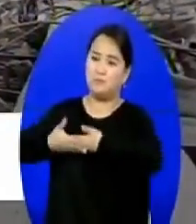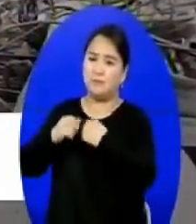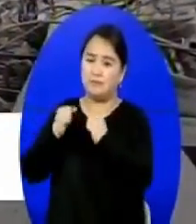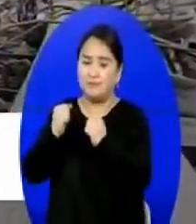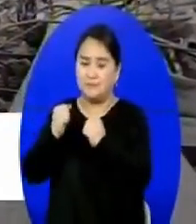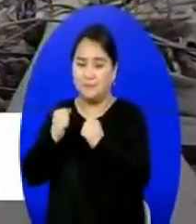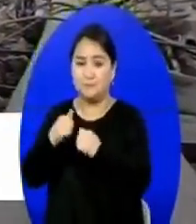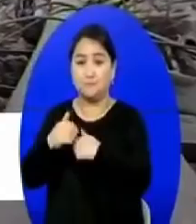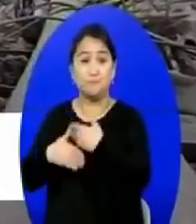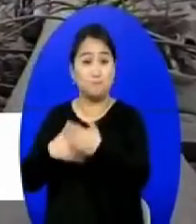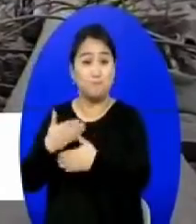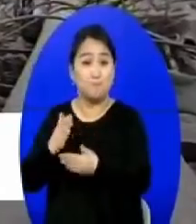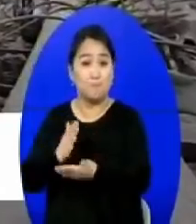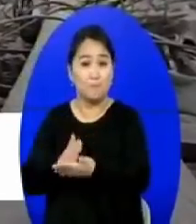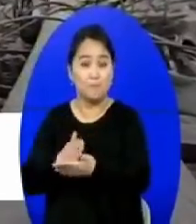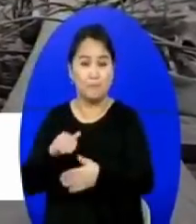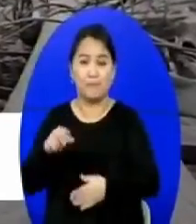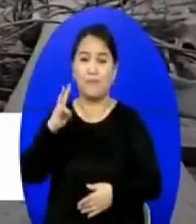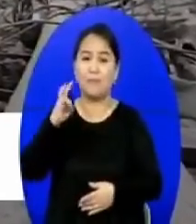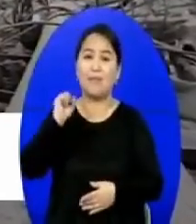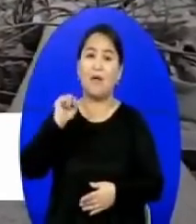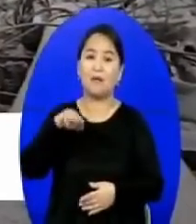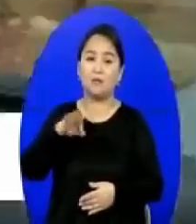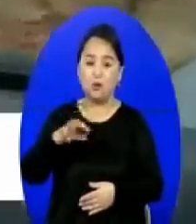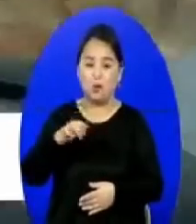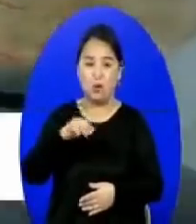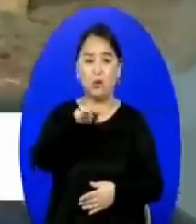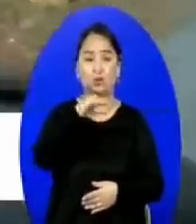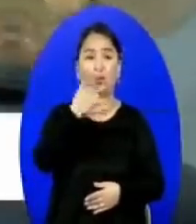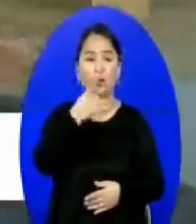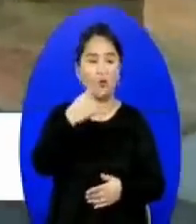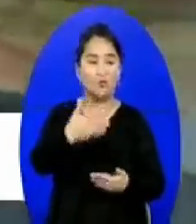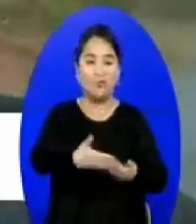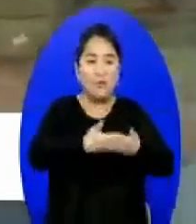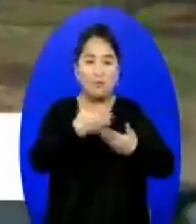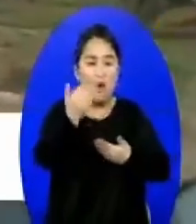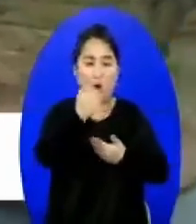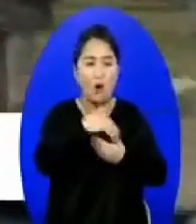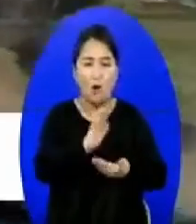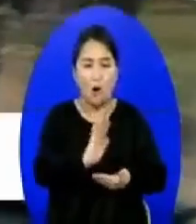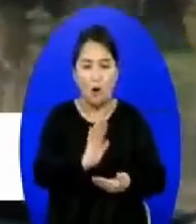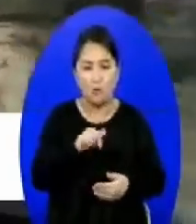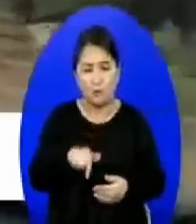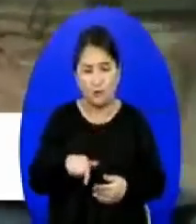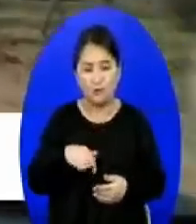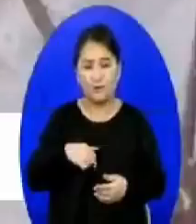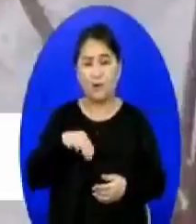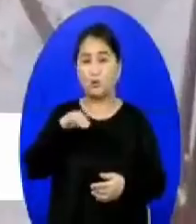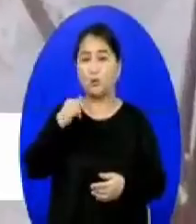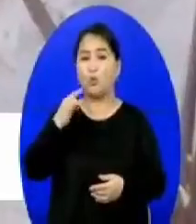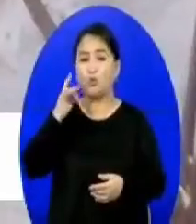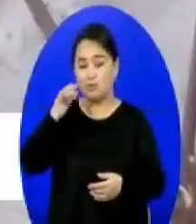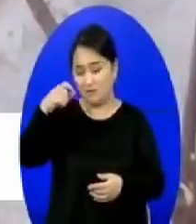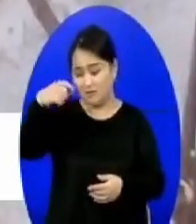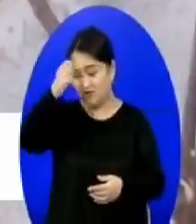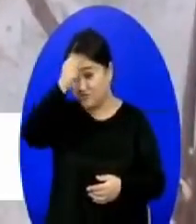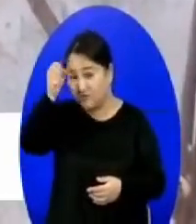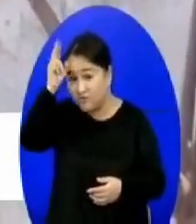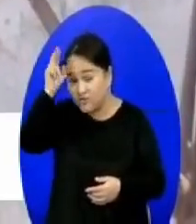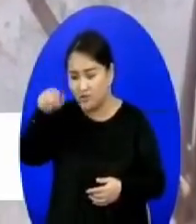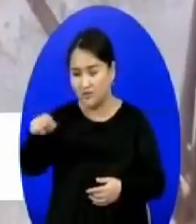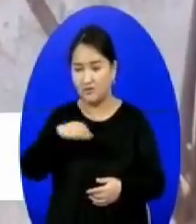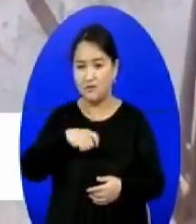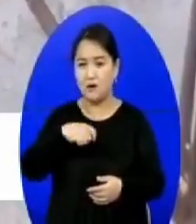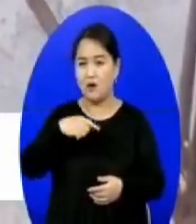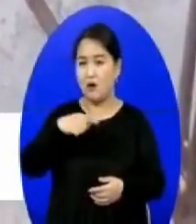одоогийн байдлаар Америк нэгдсэн улс болон НАТО Идлибэд Туркийг дэмжиж оролцоогүй байгаа юм а. За энэ үеэр Туркийн ерөнхийлөгч энэ пүрүү гарагт Москва хотноо